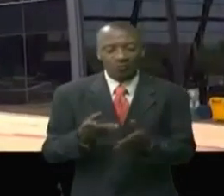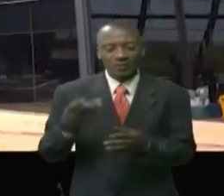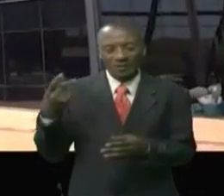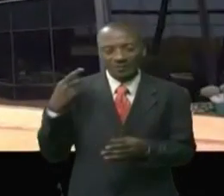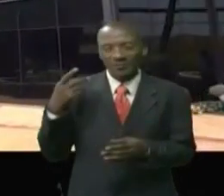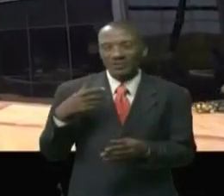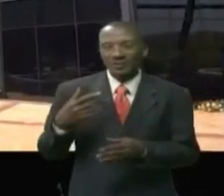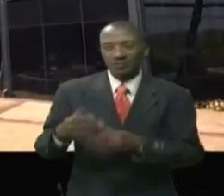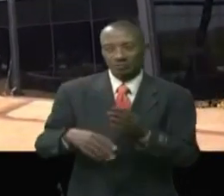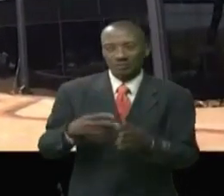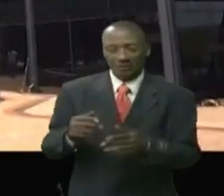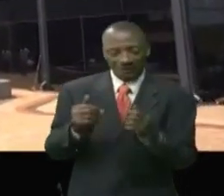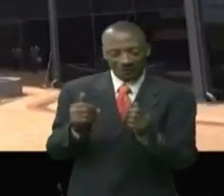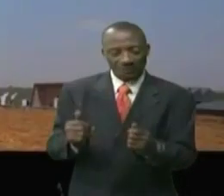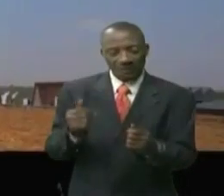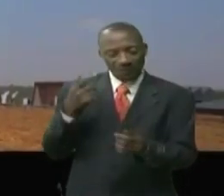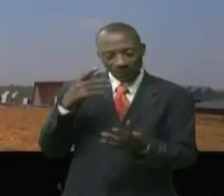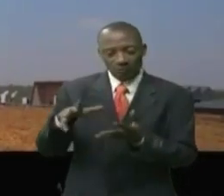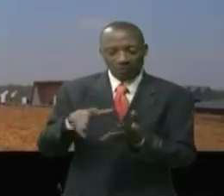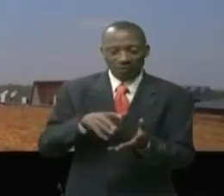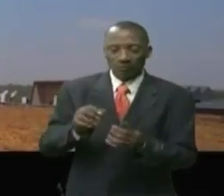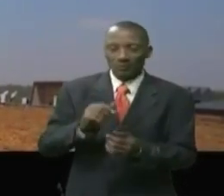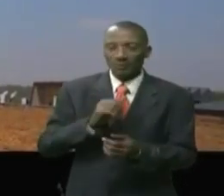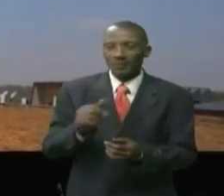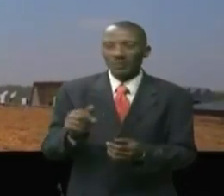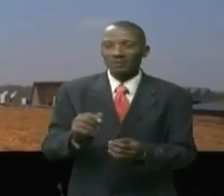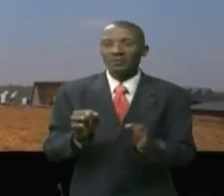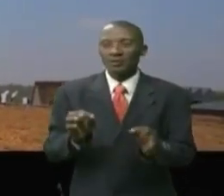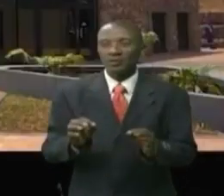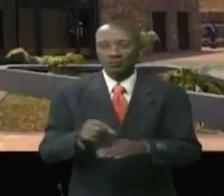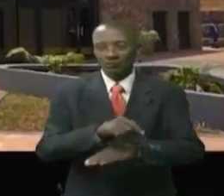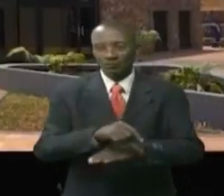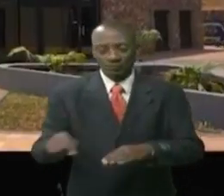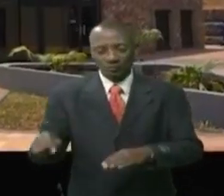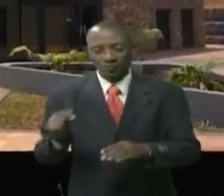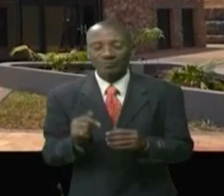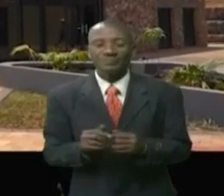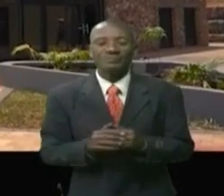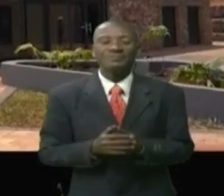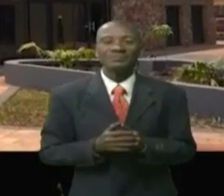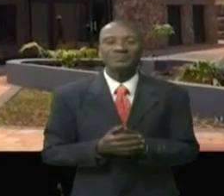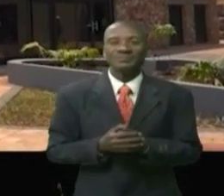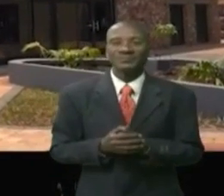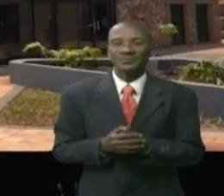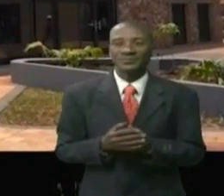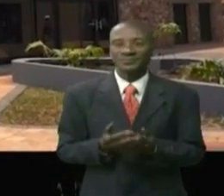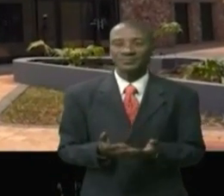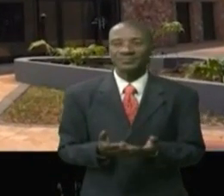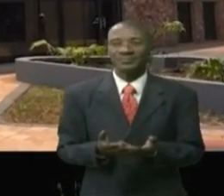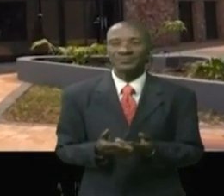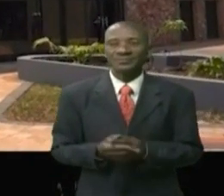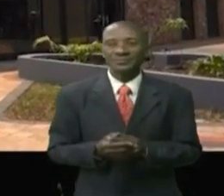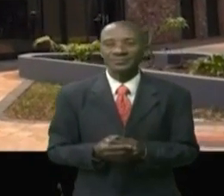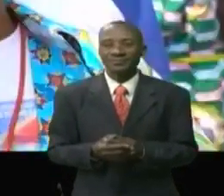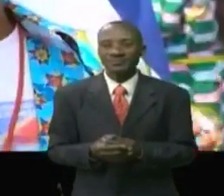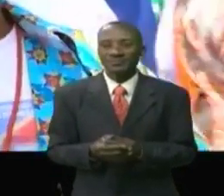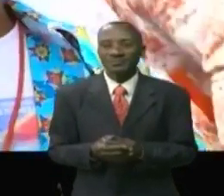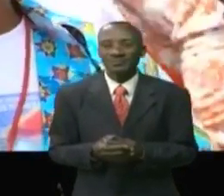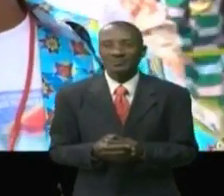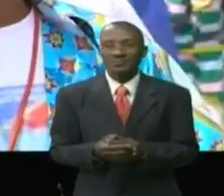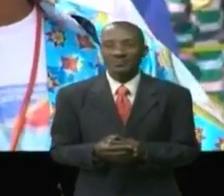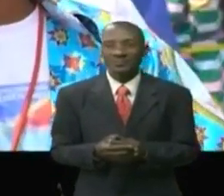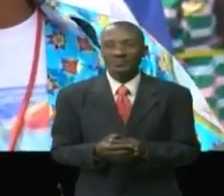étudiants à l'université de l'excellence camoa un centre technique spécialisé dans le secteur minier si nous voyons avec